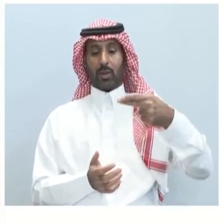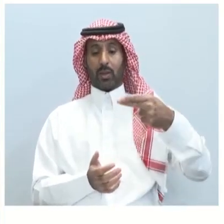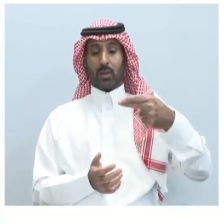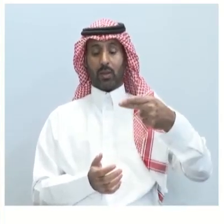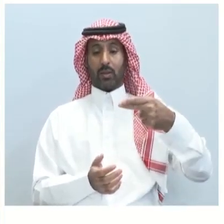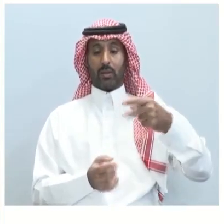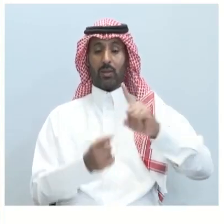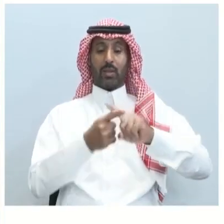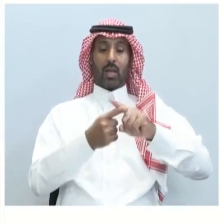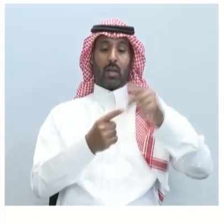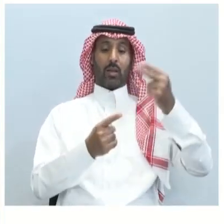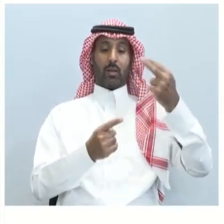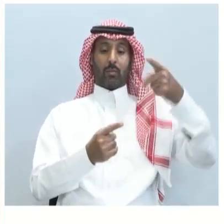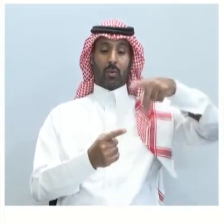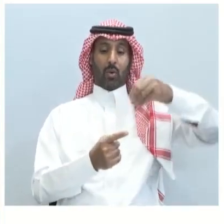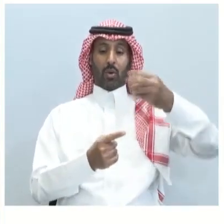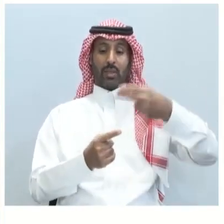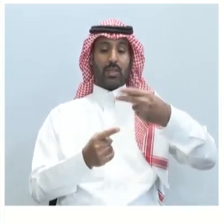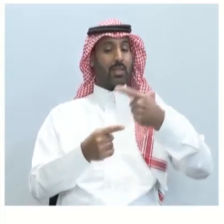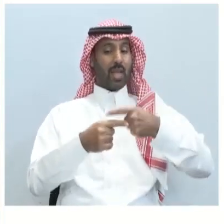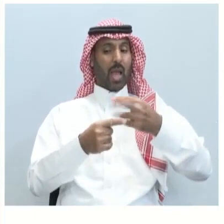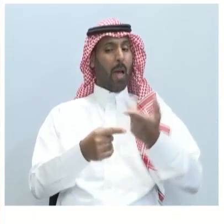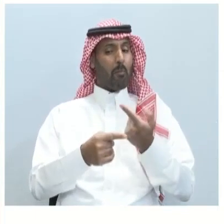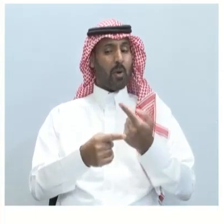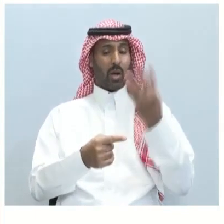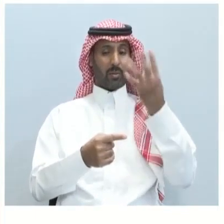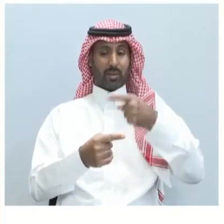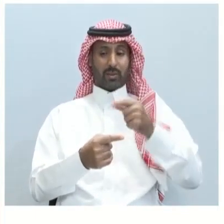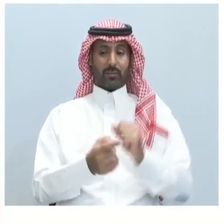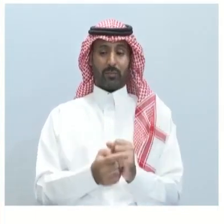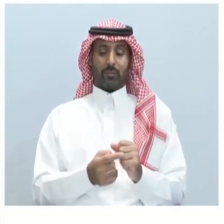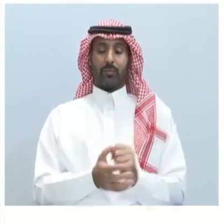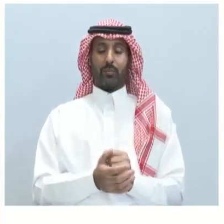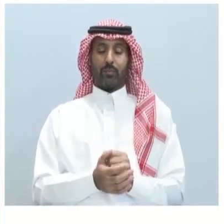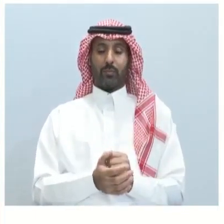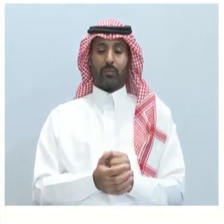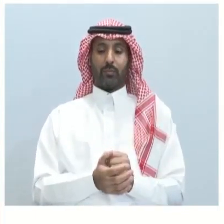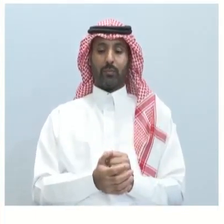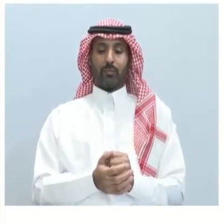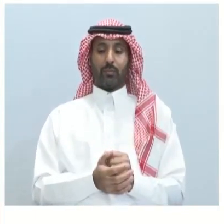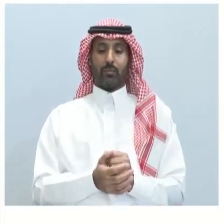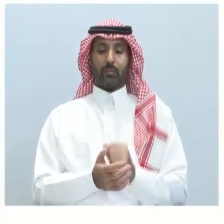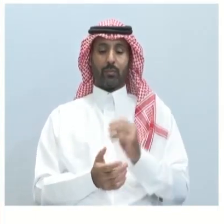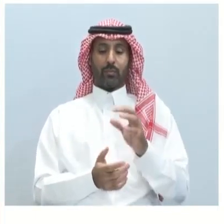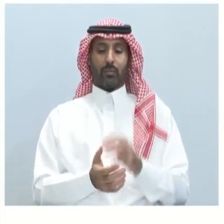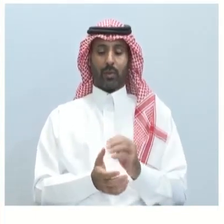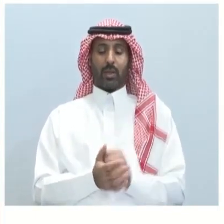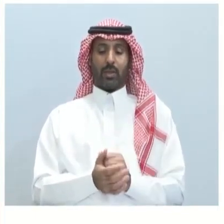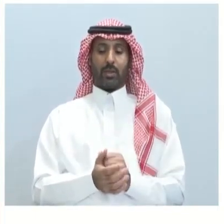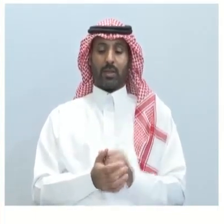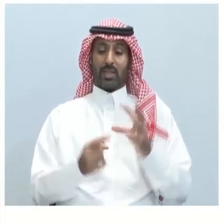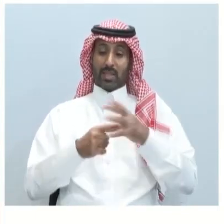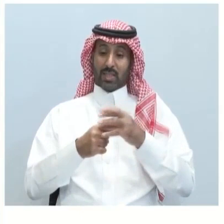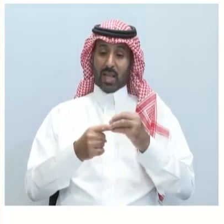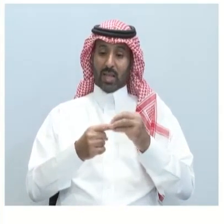اتش والبي اتش يساوي كم يساوي 14 يساوي 14 طيب اذا في هذه الحاله المطلوب منك